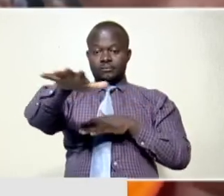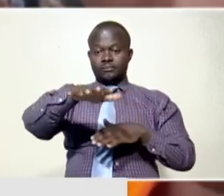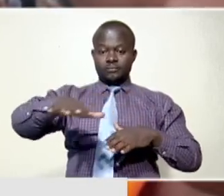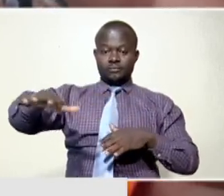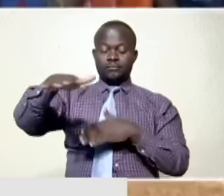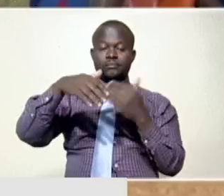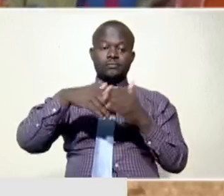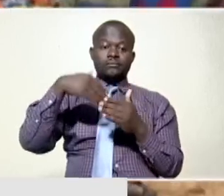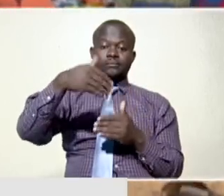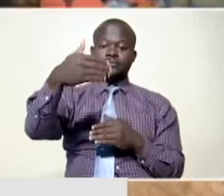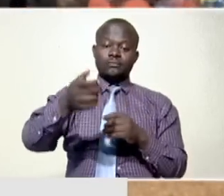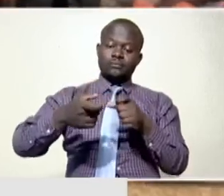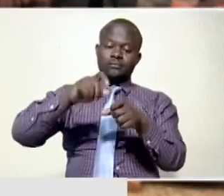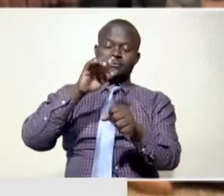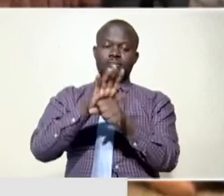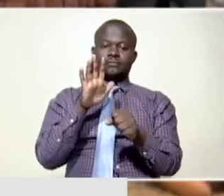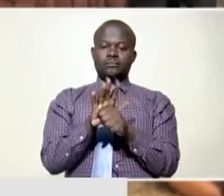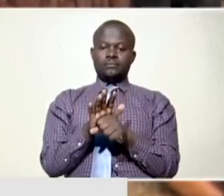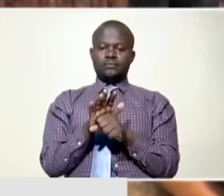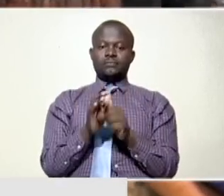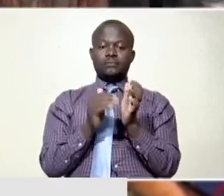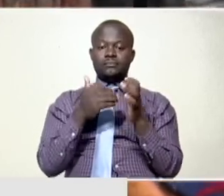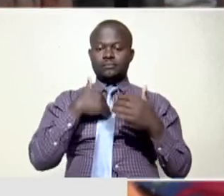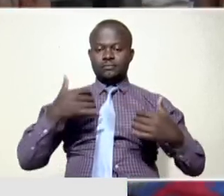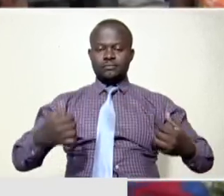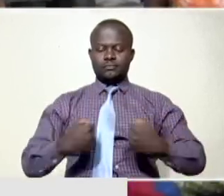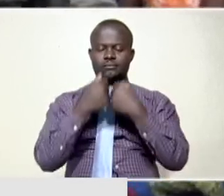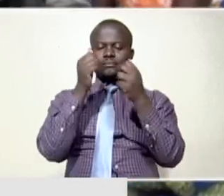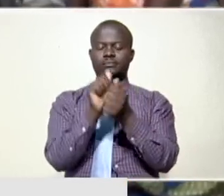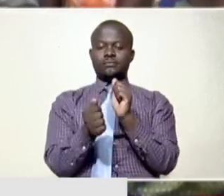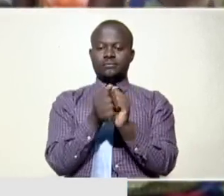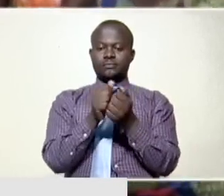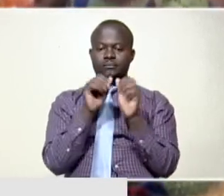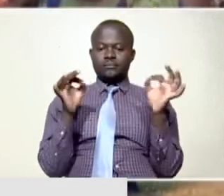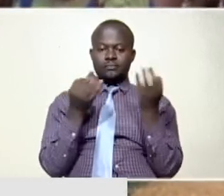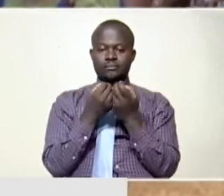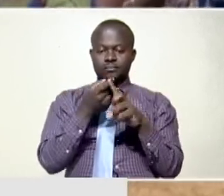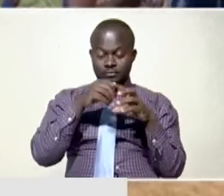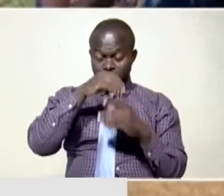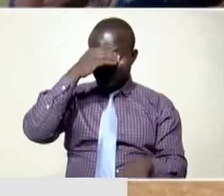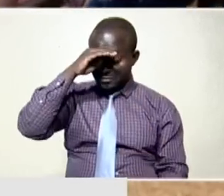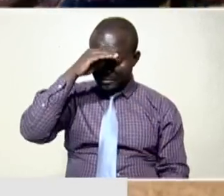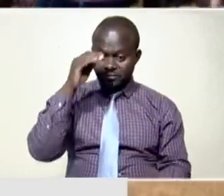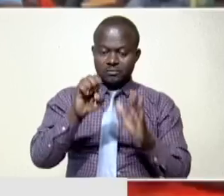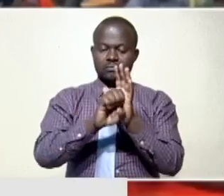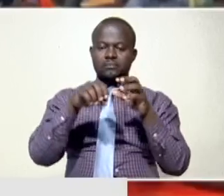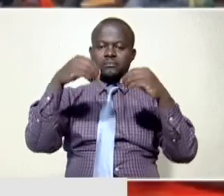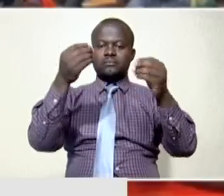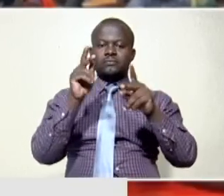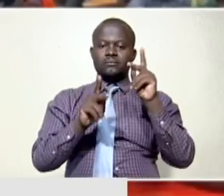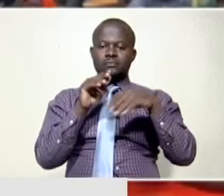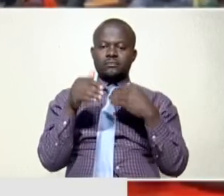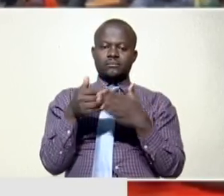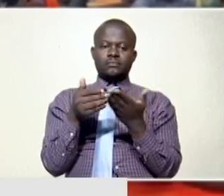ari nako kigenda gifata intera kandi kikagira ingaruka z'isenyuka ry'imiryango biturutse kuri ubwo businzi. Urugero rutangwa n'abaturage